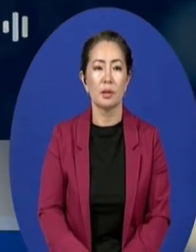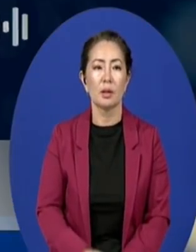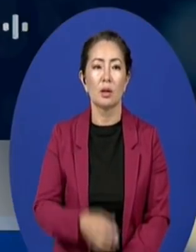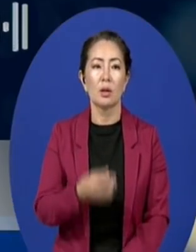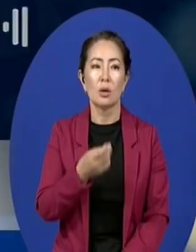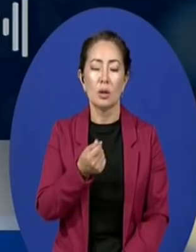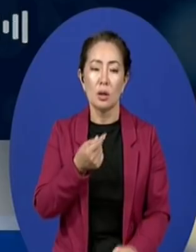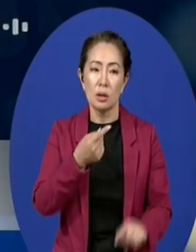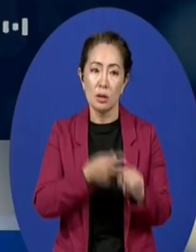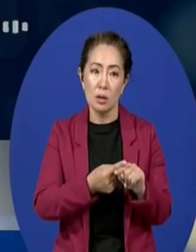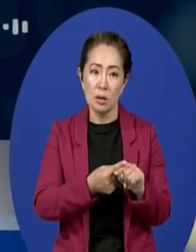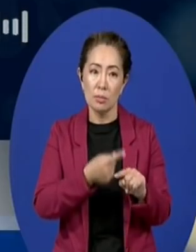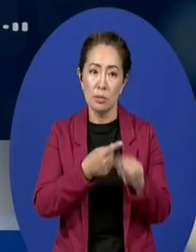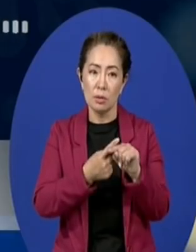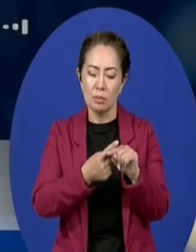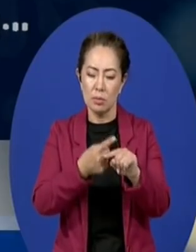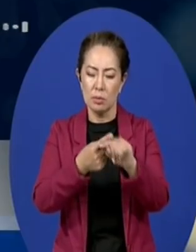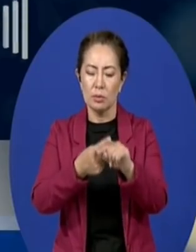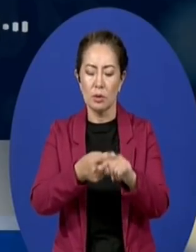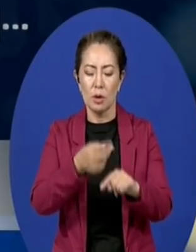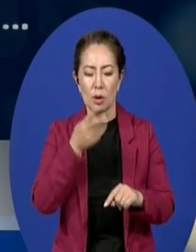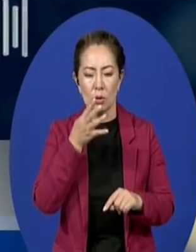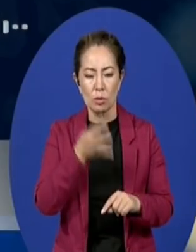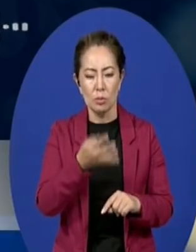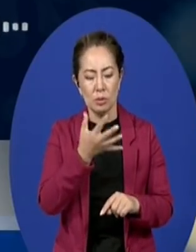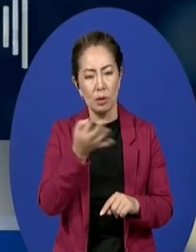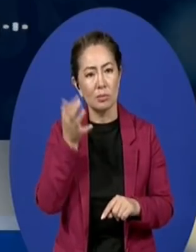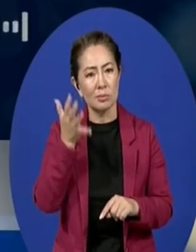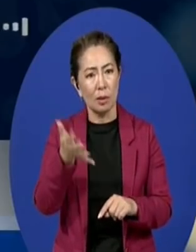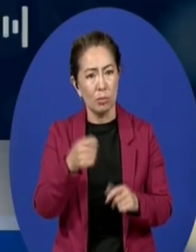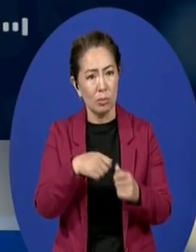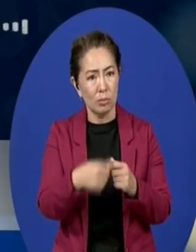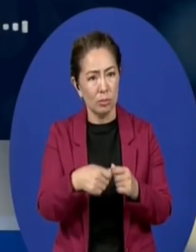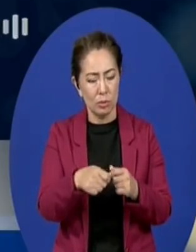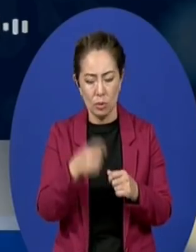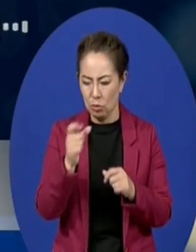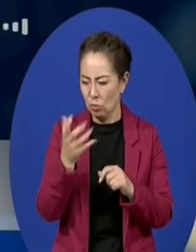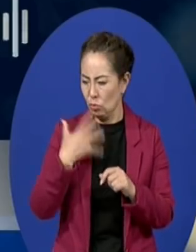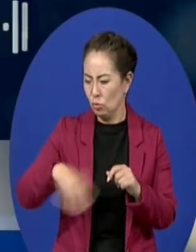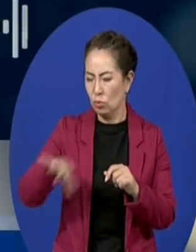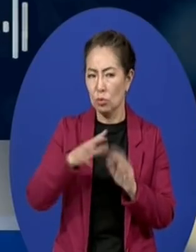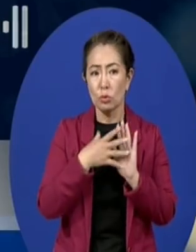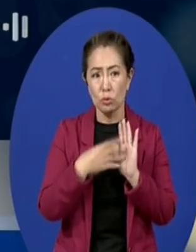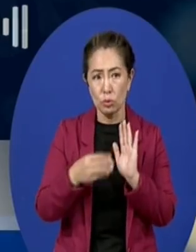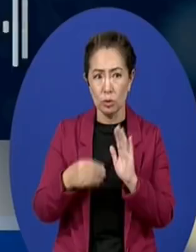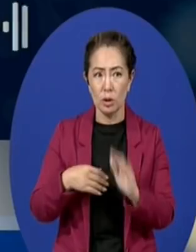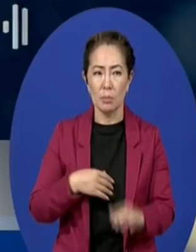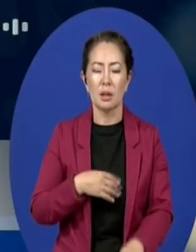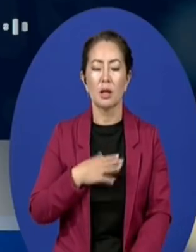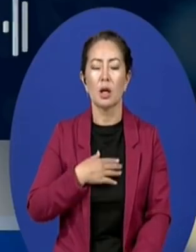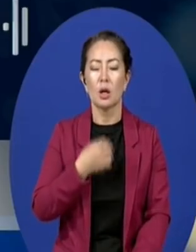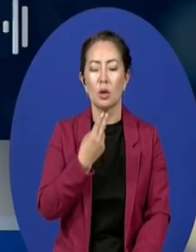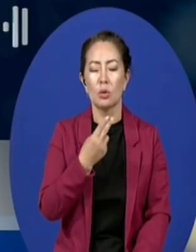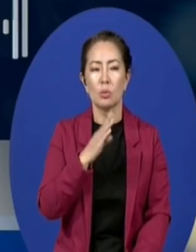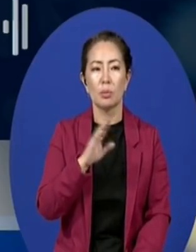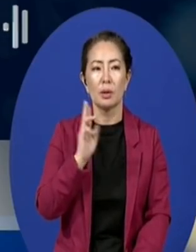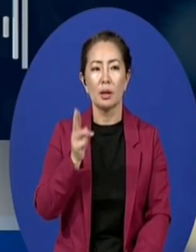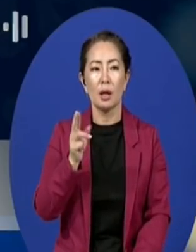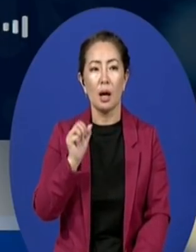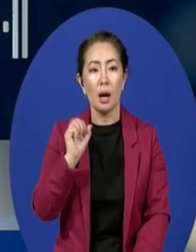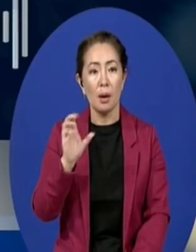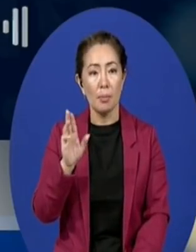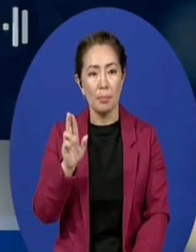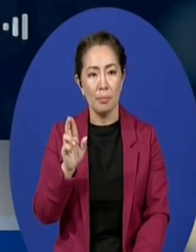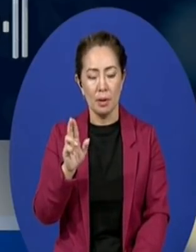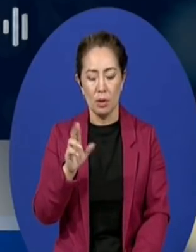Нэмэгдлийн явахаар 4500 гээд бараг 5000 төгрөг төлдөг болчихоор хүн болгонд л нөлөөлж байгаа. А зөвхөн Юбикабын зүгээс машин таксиний үнийг